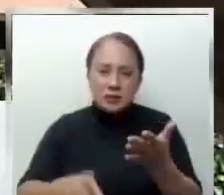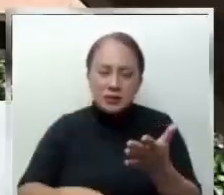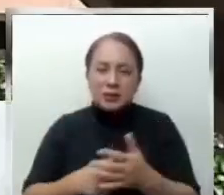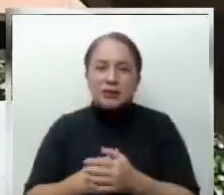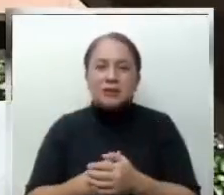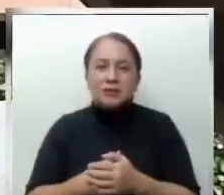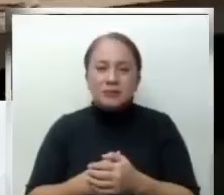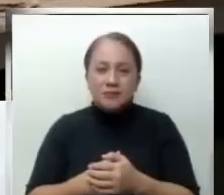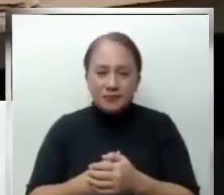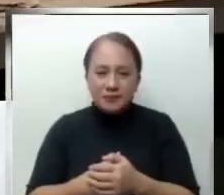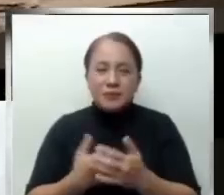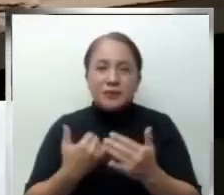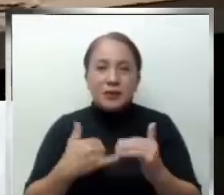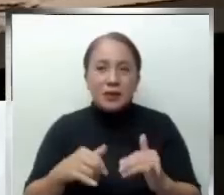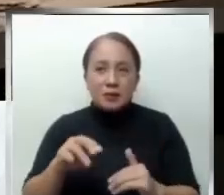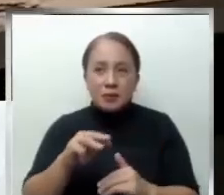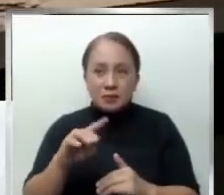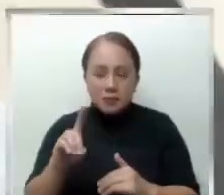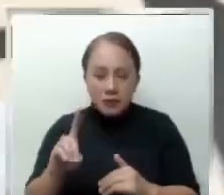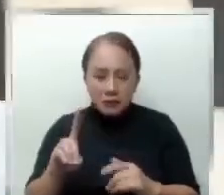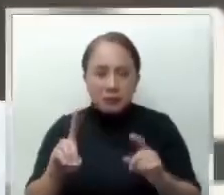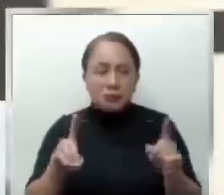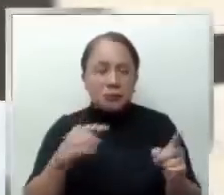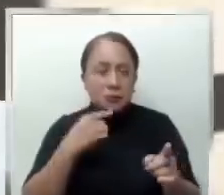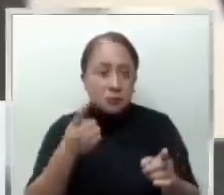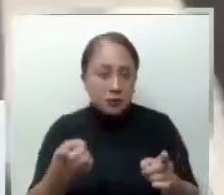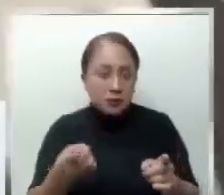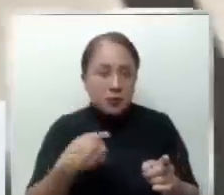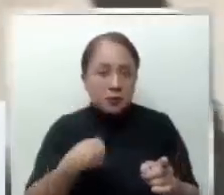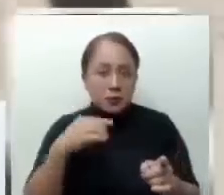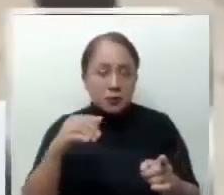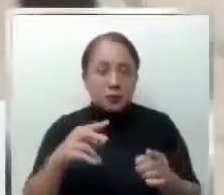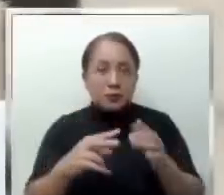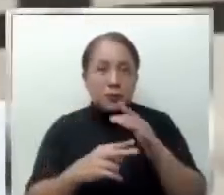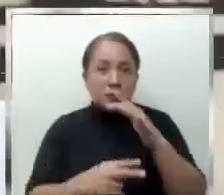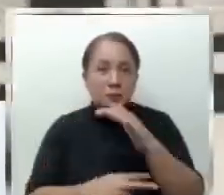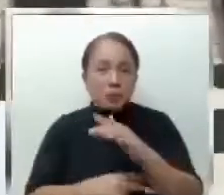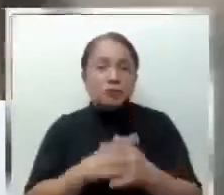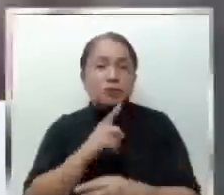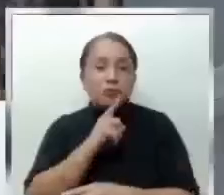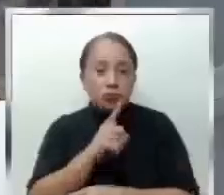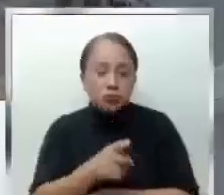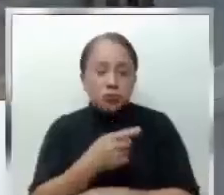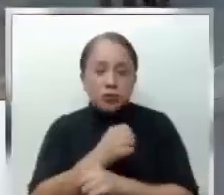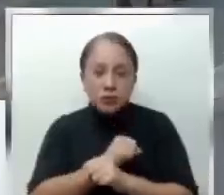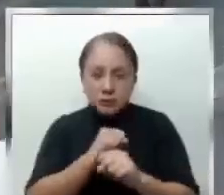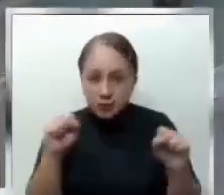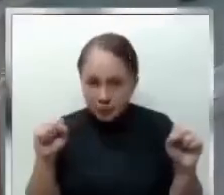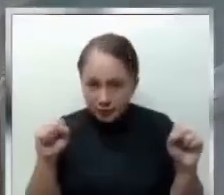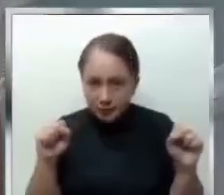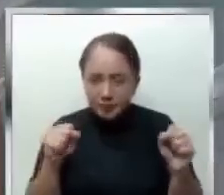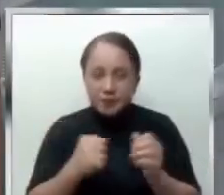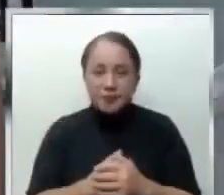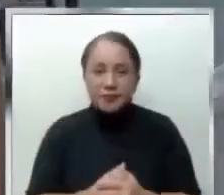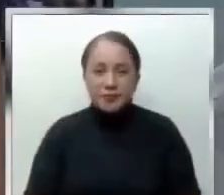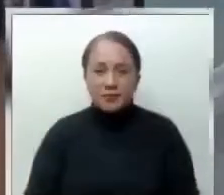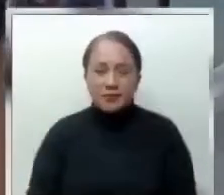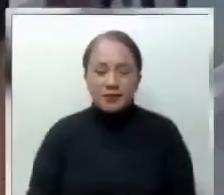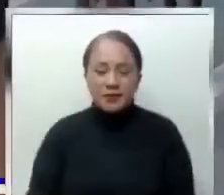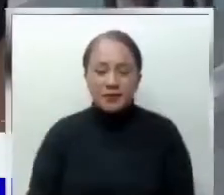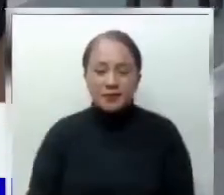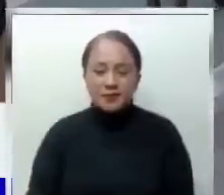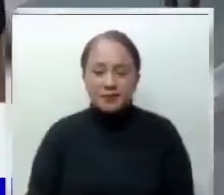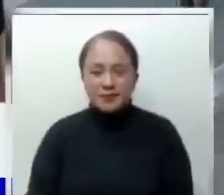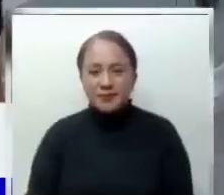ni MMDA Chairman Artes sa kanyang mga tauhan ng nasabing footbridge para matiyak ang kaligtasan nito. Para sa GMA Integrated News,